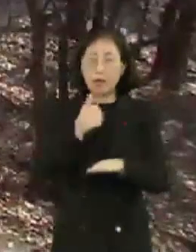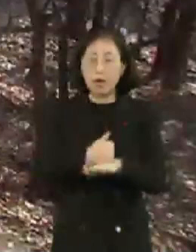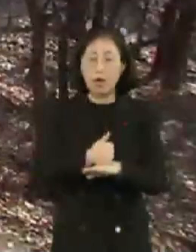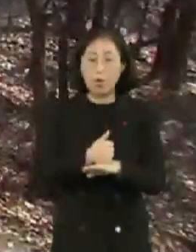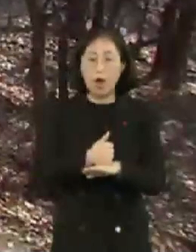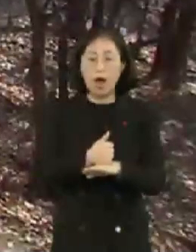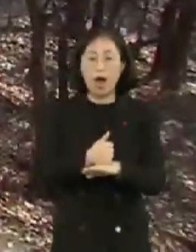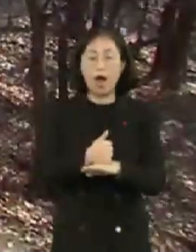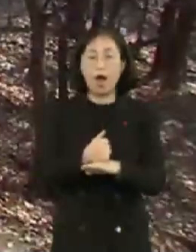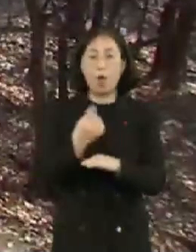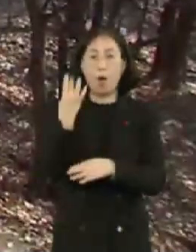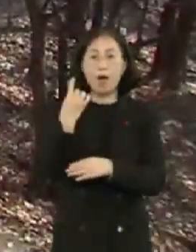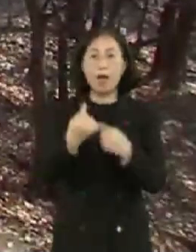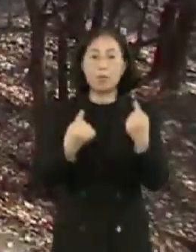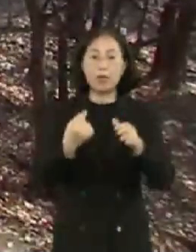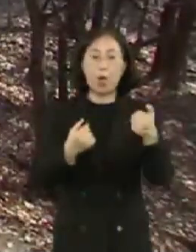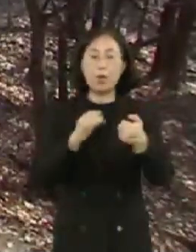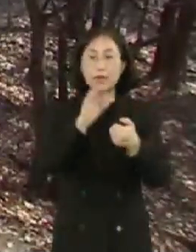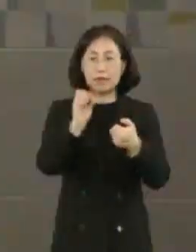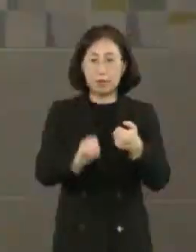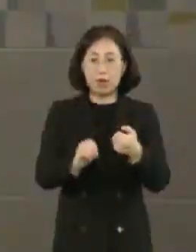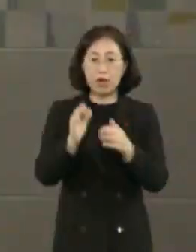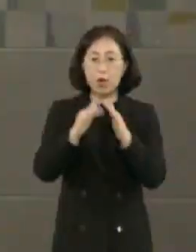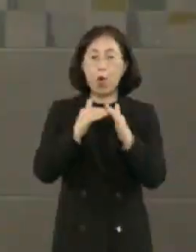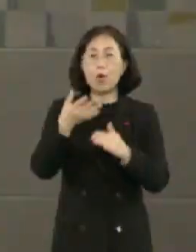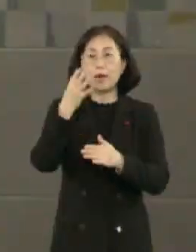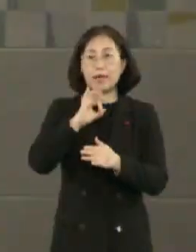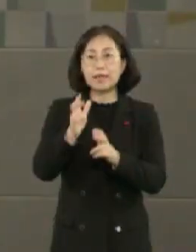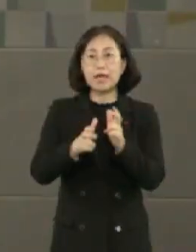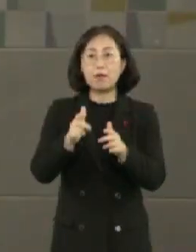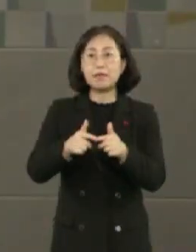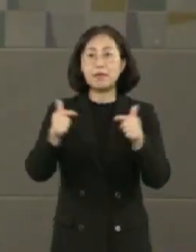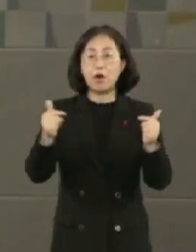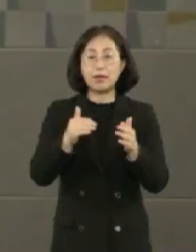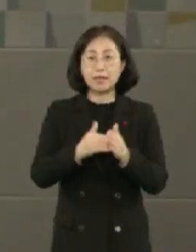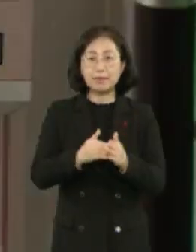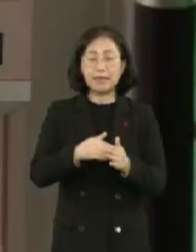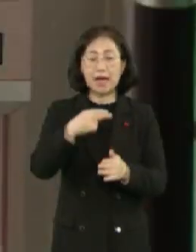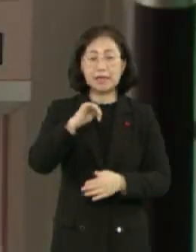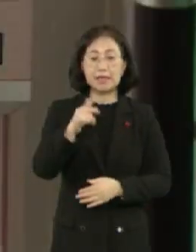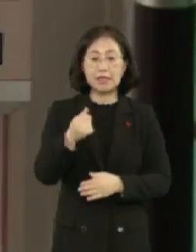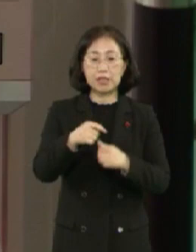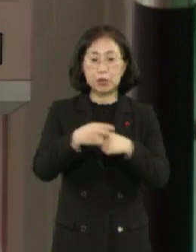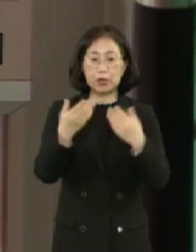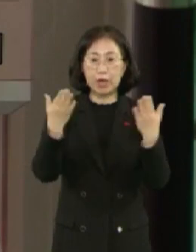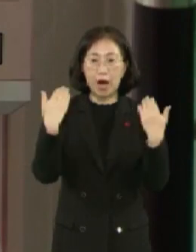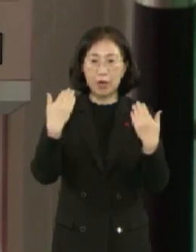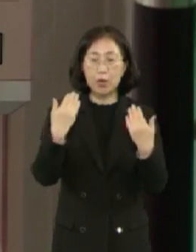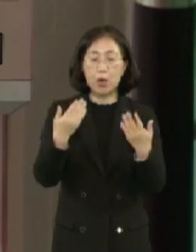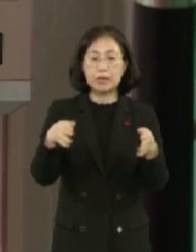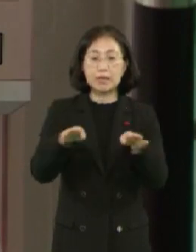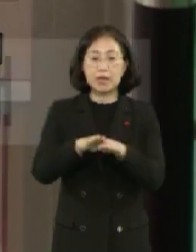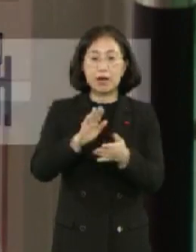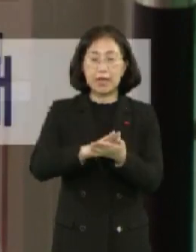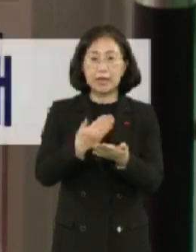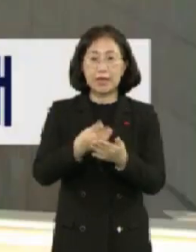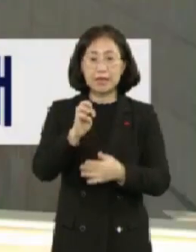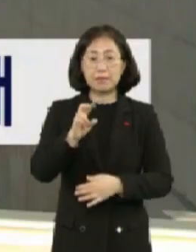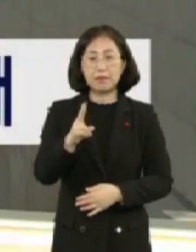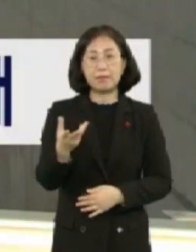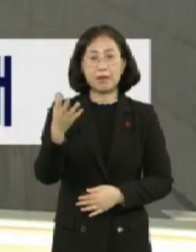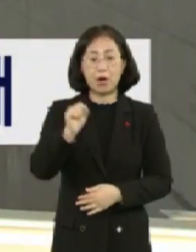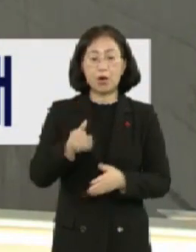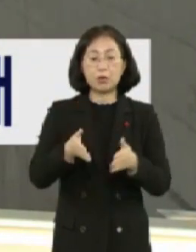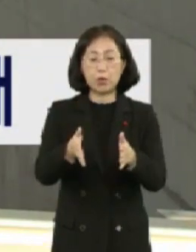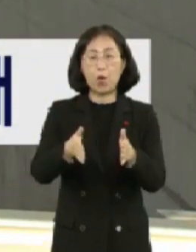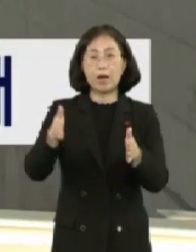공원 조성 비용을 50억 원 이상 더 확보했습니다. 신용초등학교와 용곡중학교 시설 개선에 32억 원,